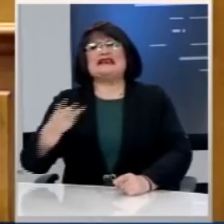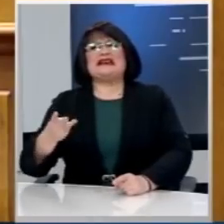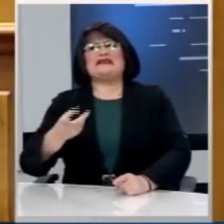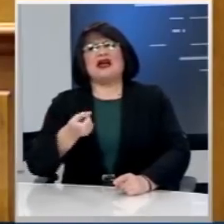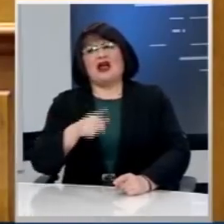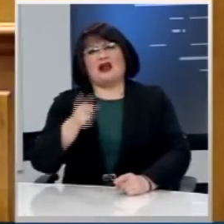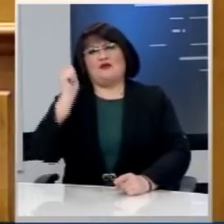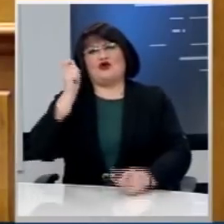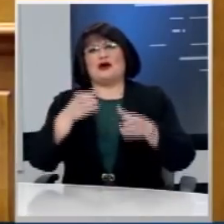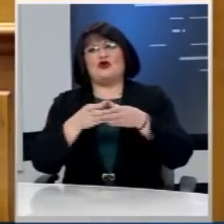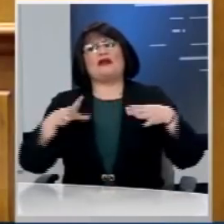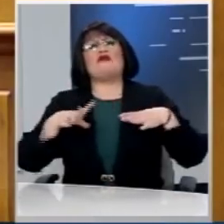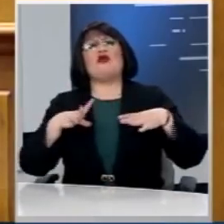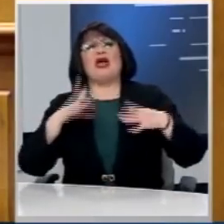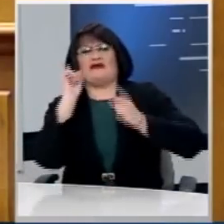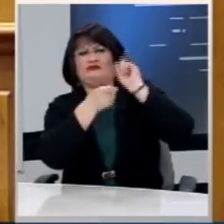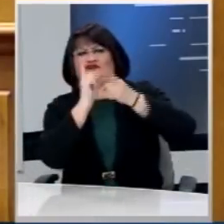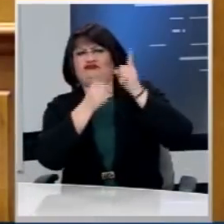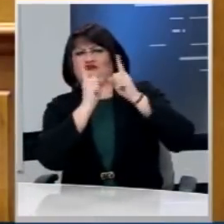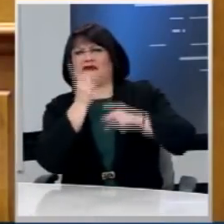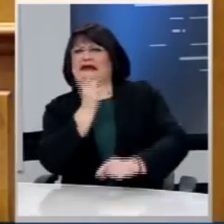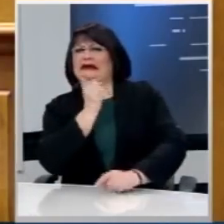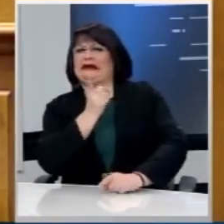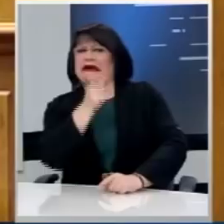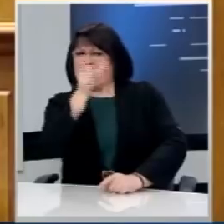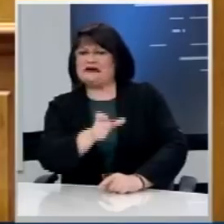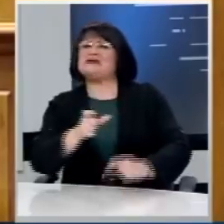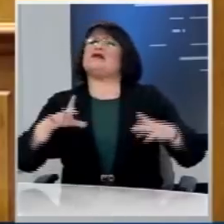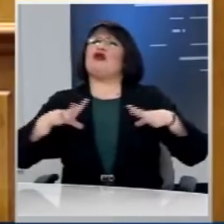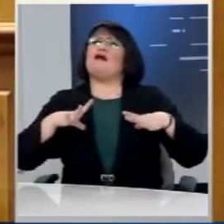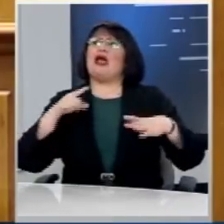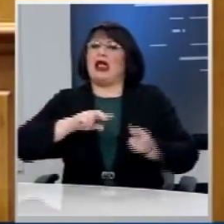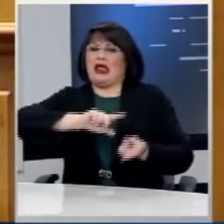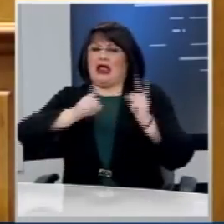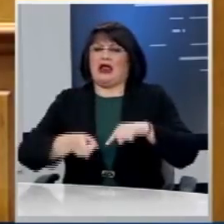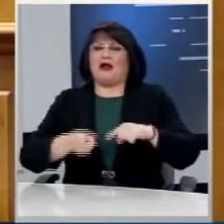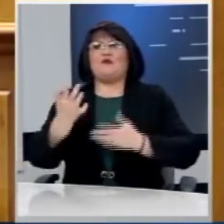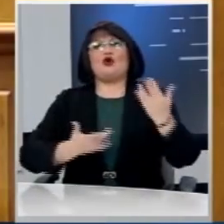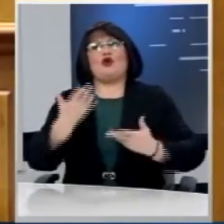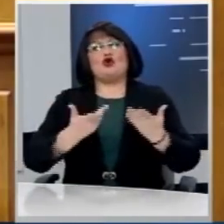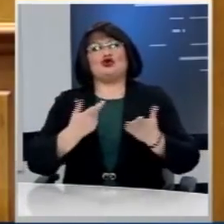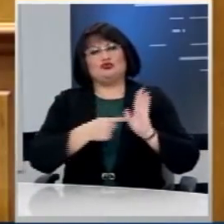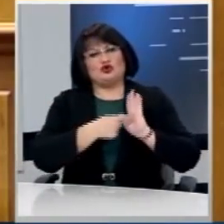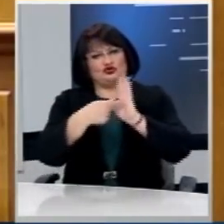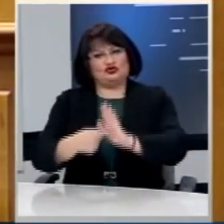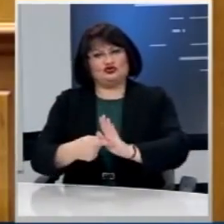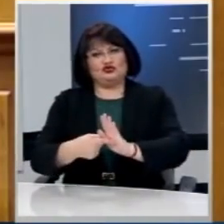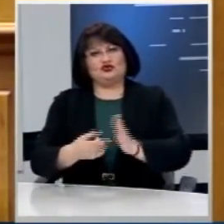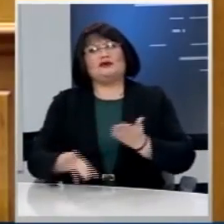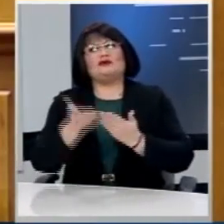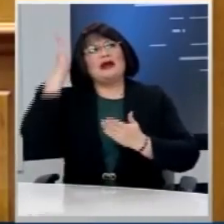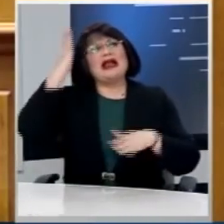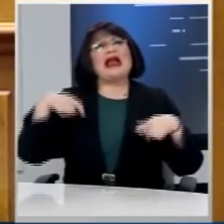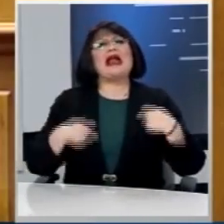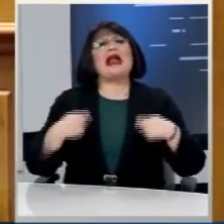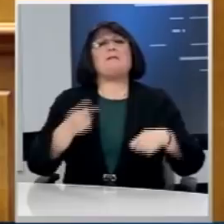άλλα κόμματα σας βολεύει πάρα πολύ. Αντίθετα, εμείς θα αποδείξουμε ότι ο προϋπολογισμός υπηρετεί την